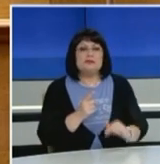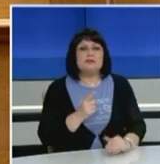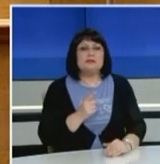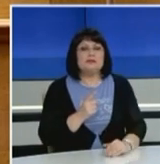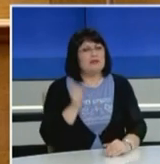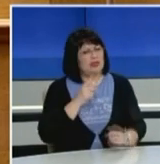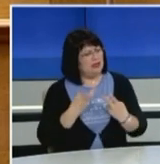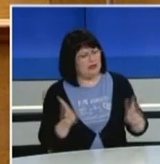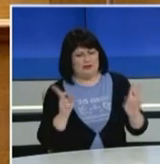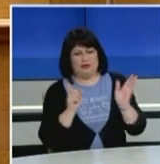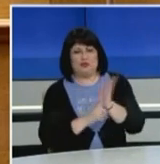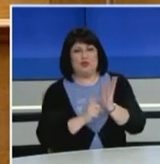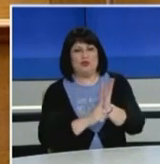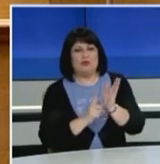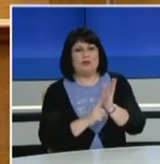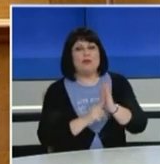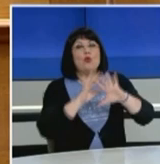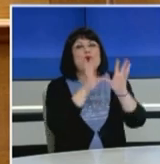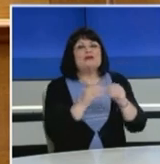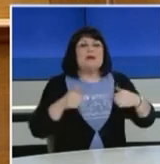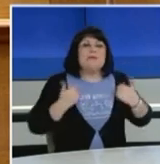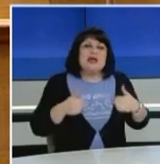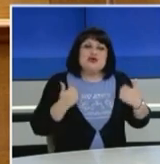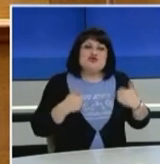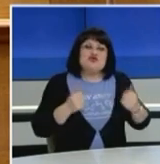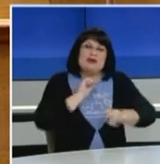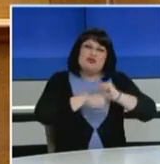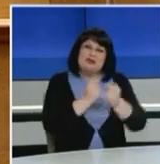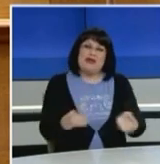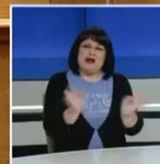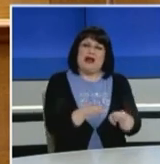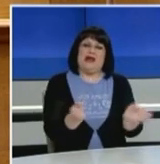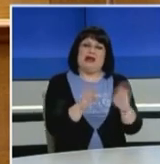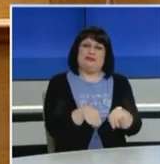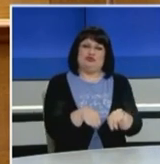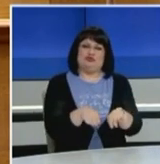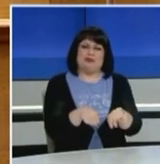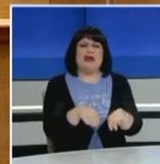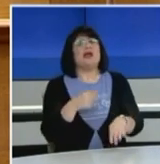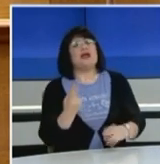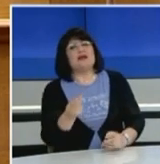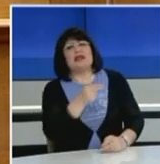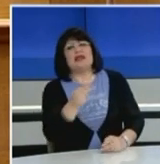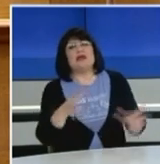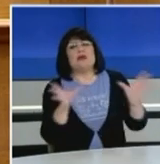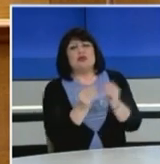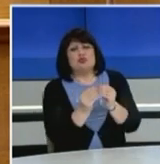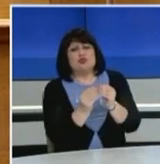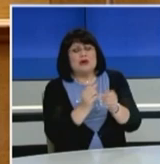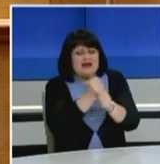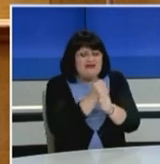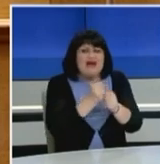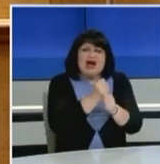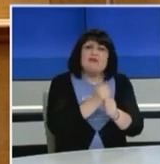να νομιμοποιήσει όλα αυτά τα παιχνίδια και την προσπάθεια συγκάλυψης, είτε αφορά το σκάνδαλο στο χώρο